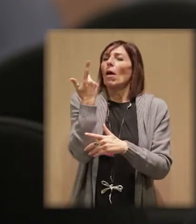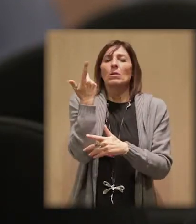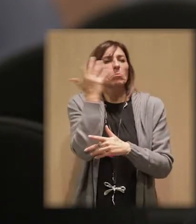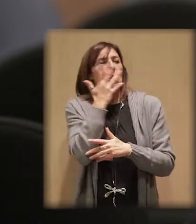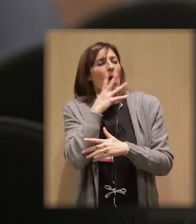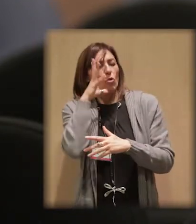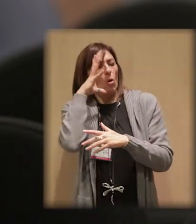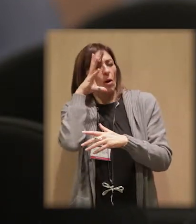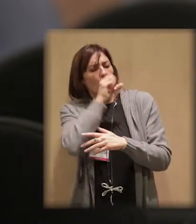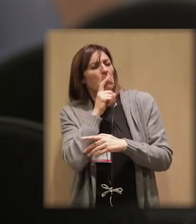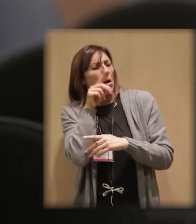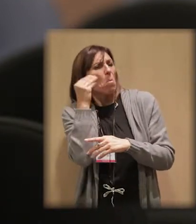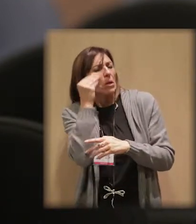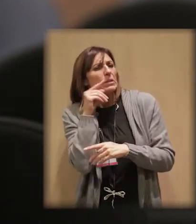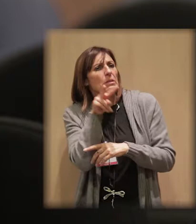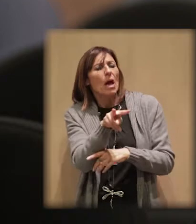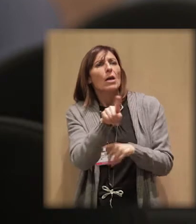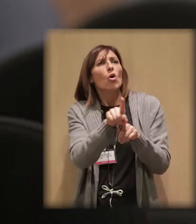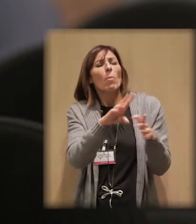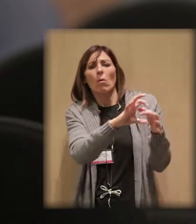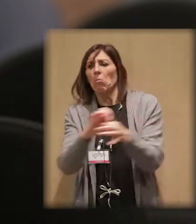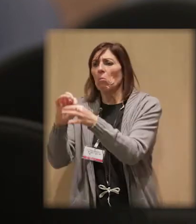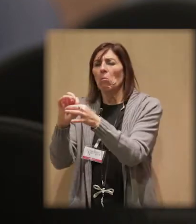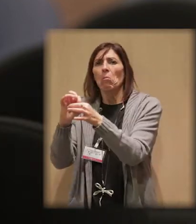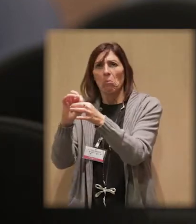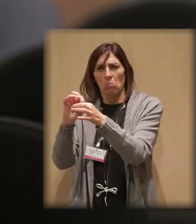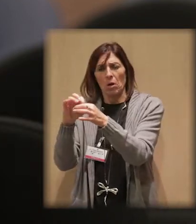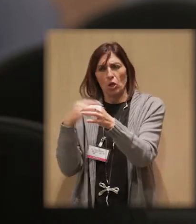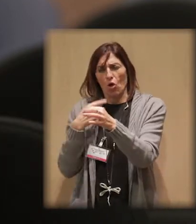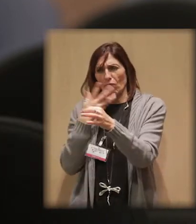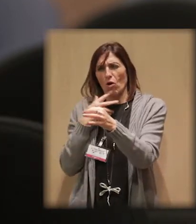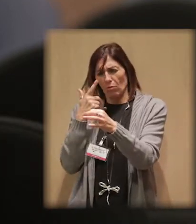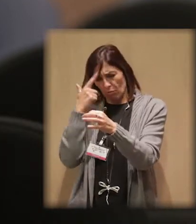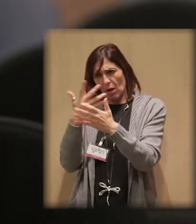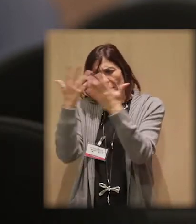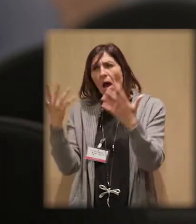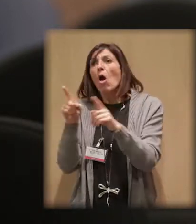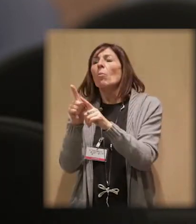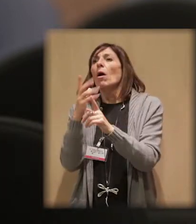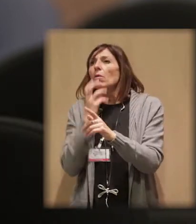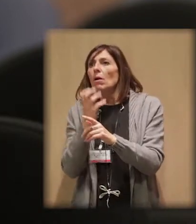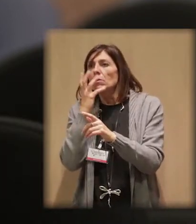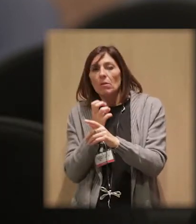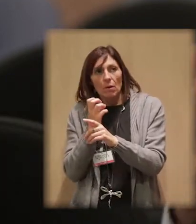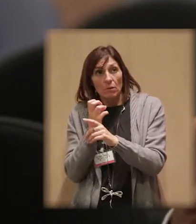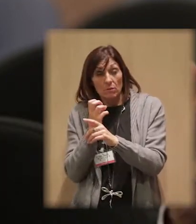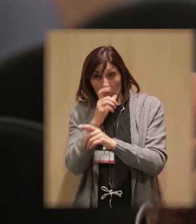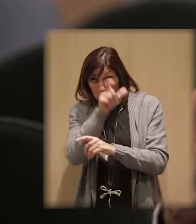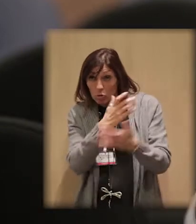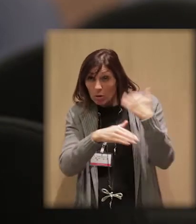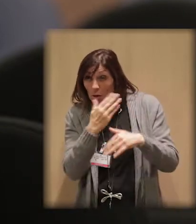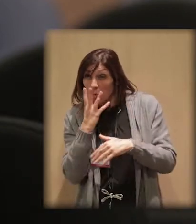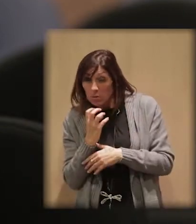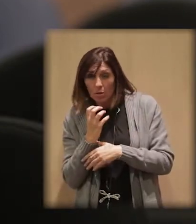persona disabile come una persona che debba essere sempre associata, questo sottolineo dirlo, a qualcosa di triste.